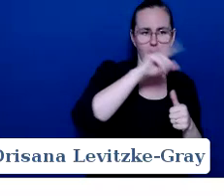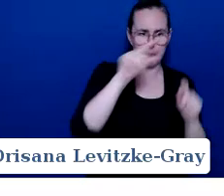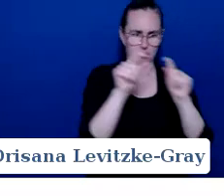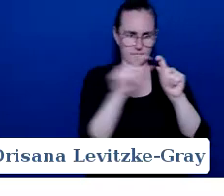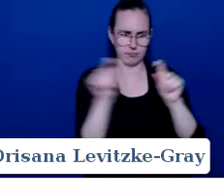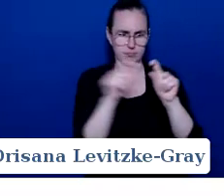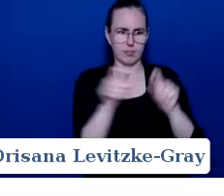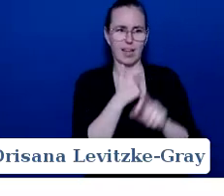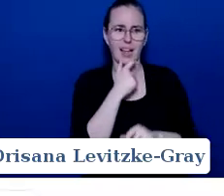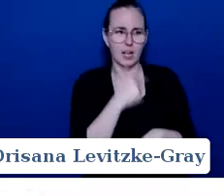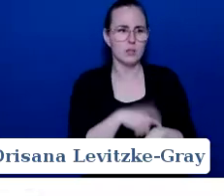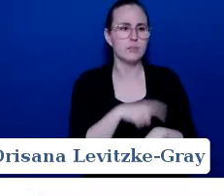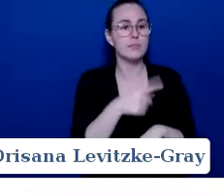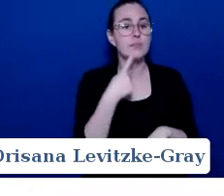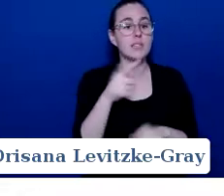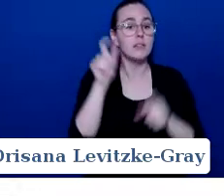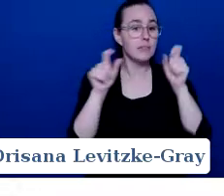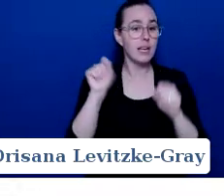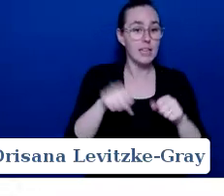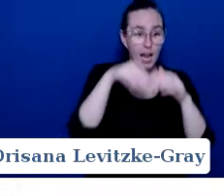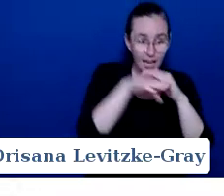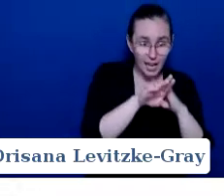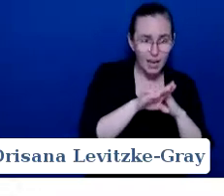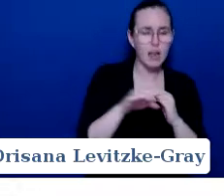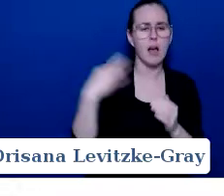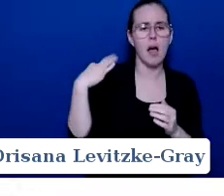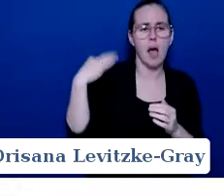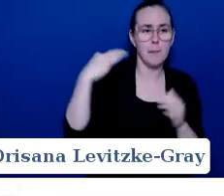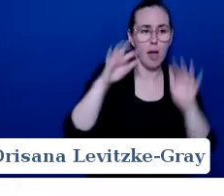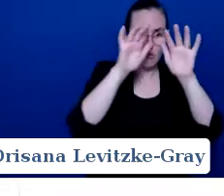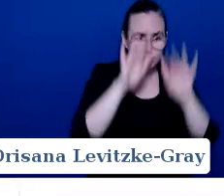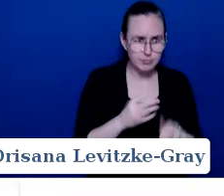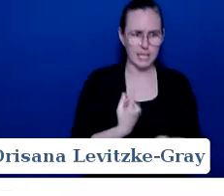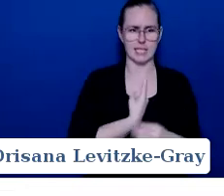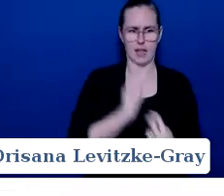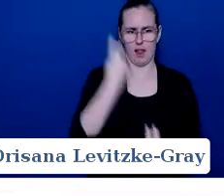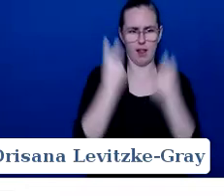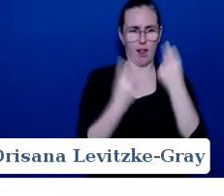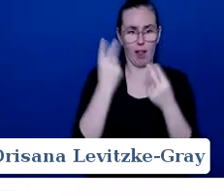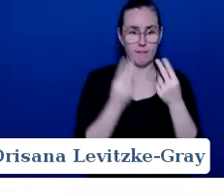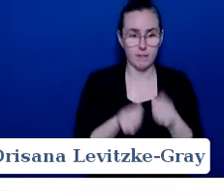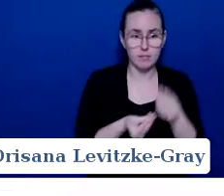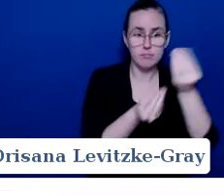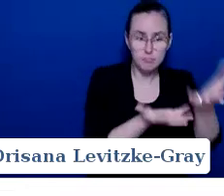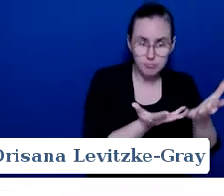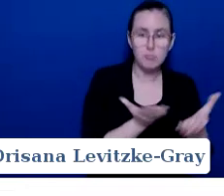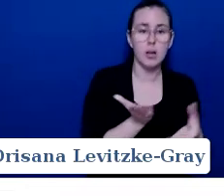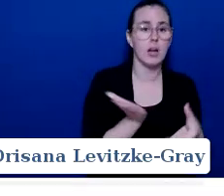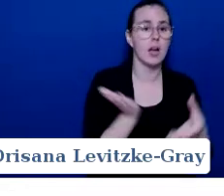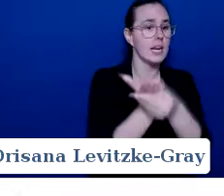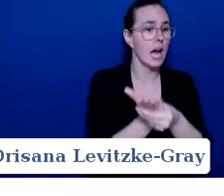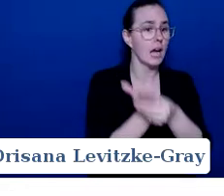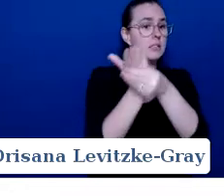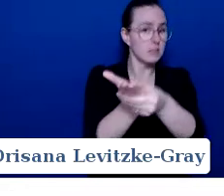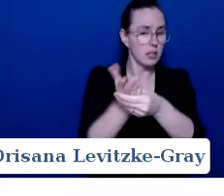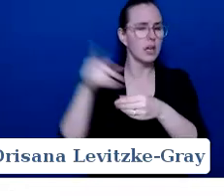ինքնագնահատման հարցաթերթիկ և ուղարկել դիմումը ամփոփագիր մշակող մասնագետին, որից հետո կստանան հաղորդագրություն հանձնաժողովի վայրի, օրվա և ժամի